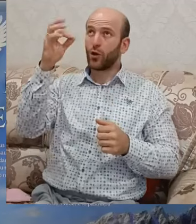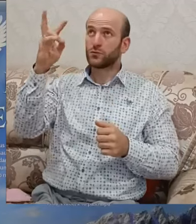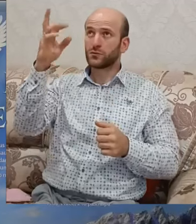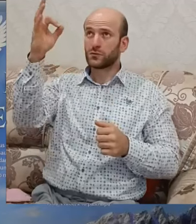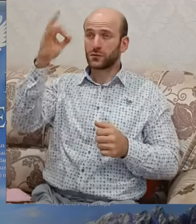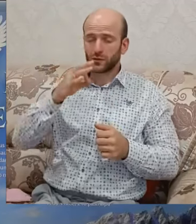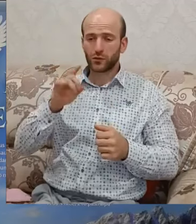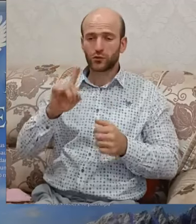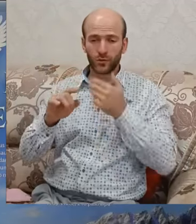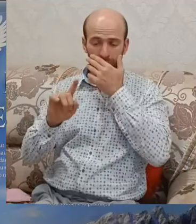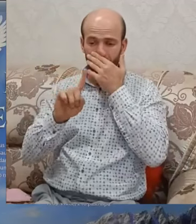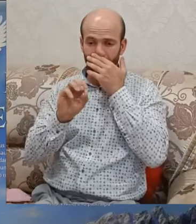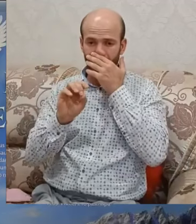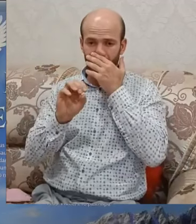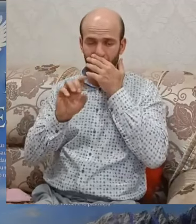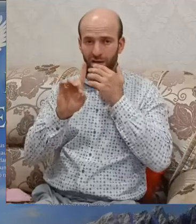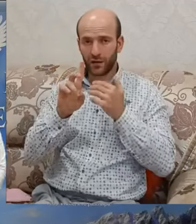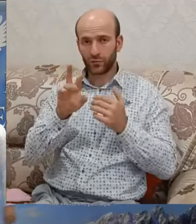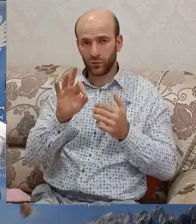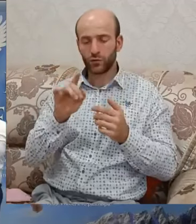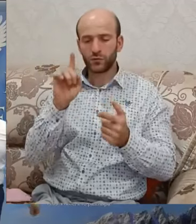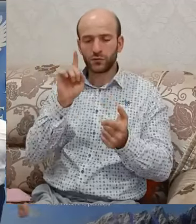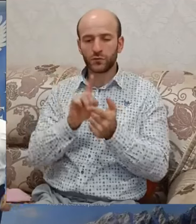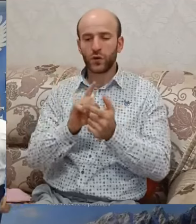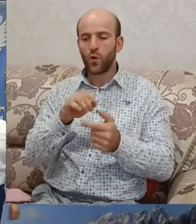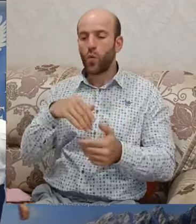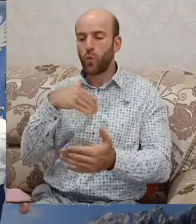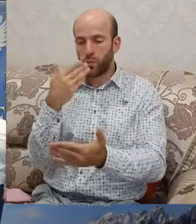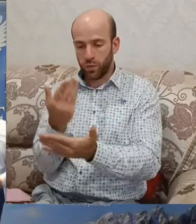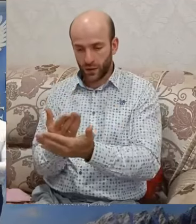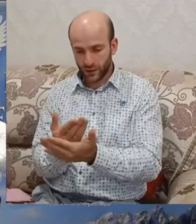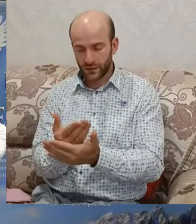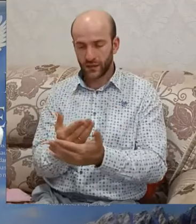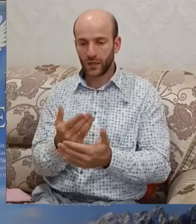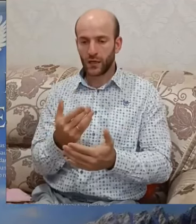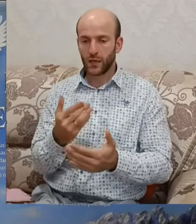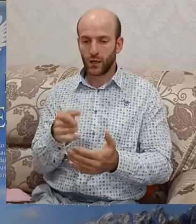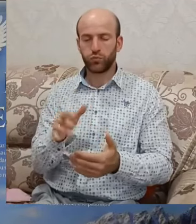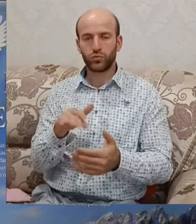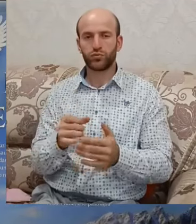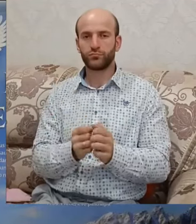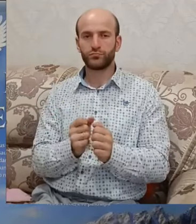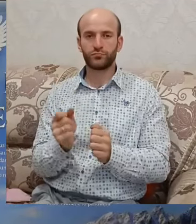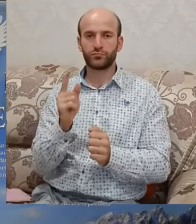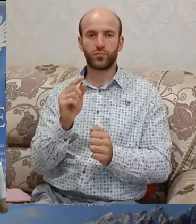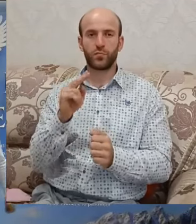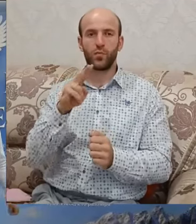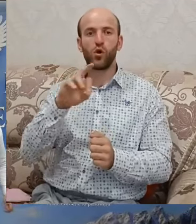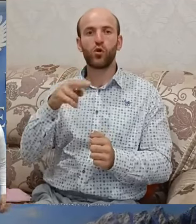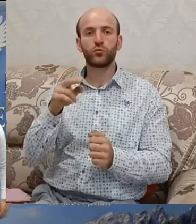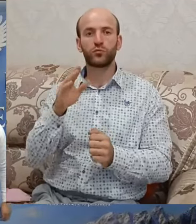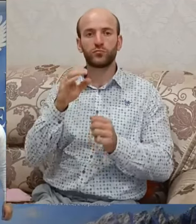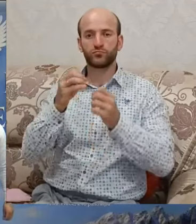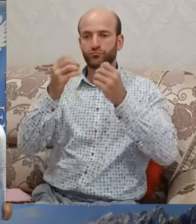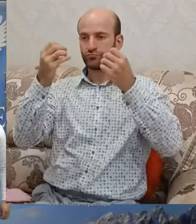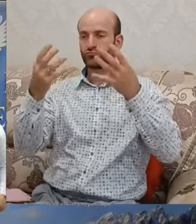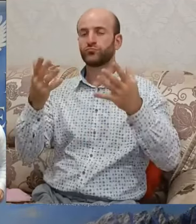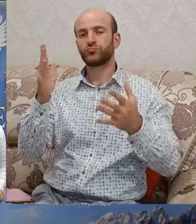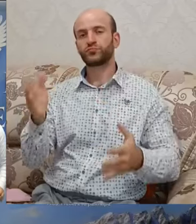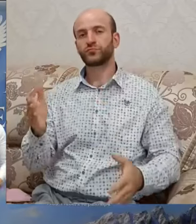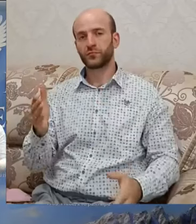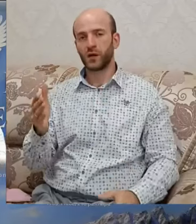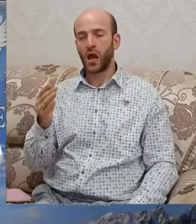чтоб не осталось одно. Mes matome vieną mažą grūdą. Мы видим одно маленькое зерно. Bet jis mato pilną varpą. Но он видит всю